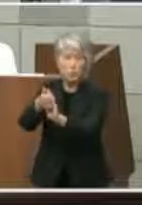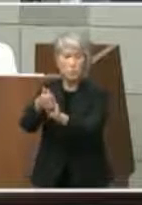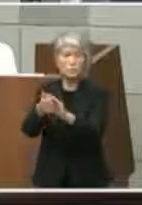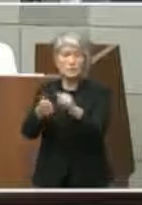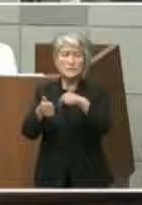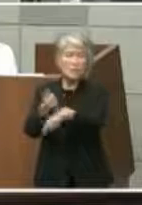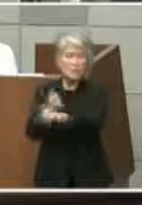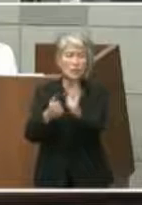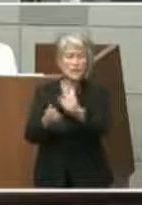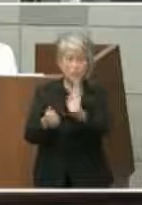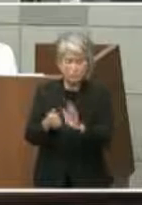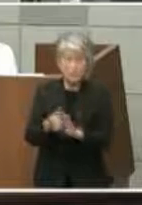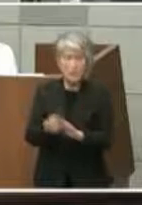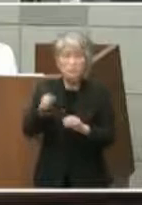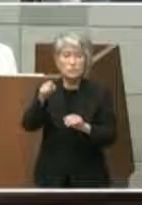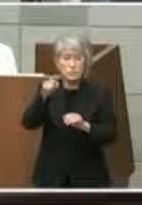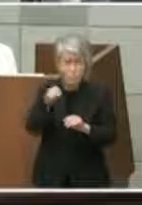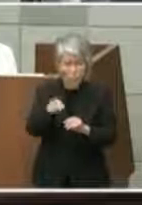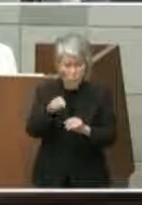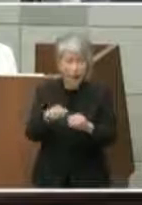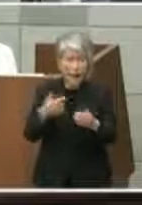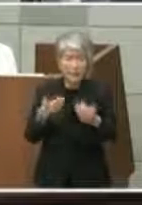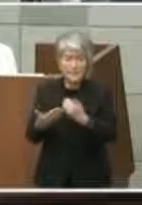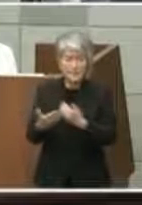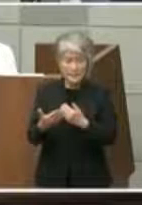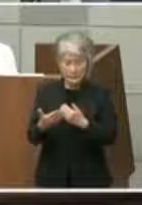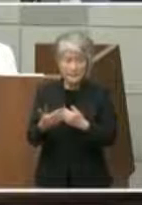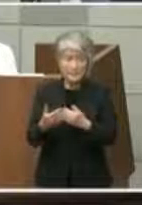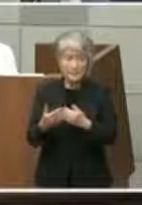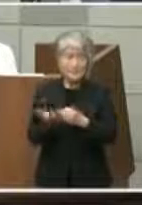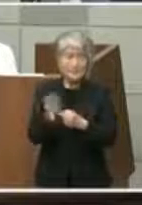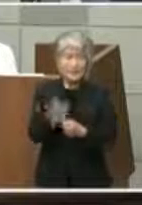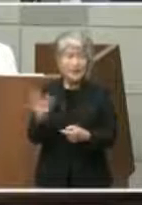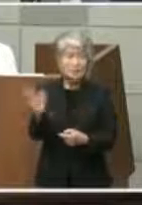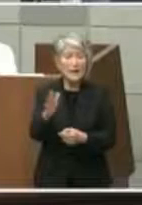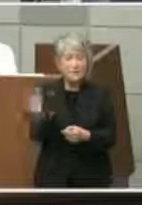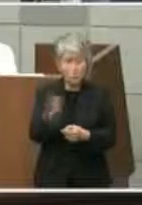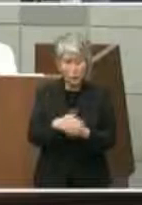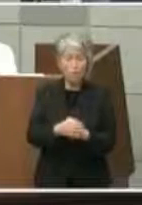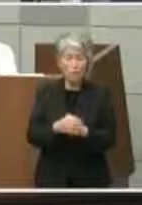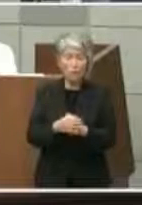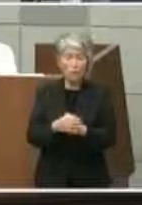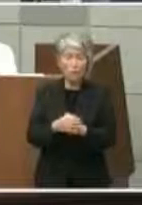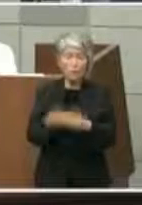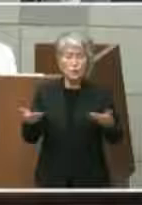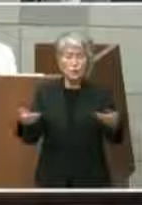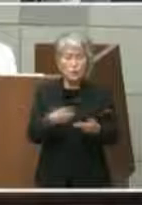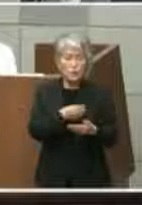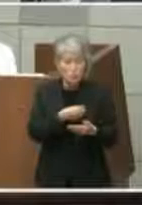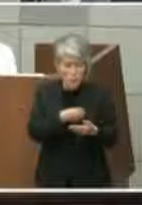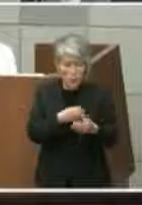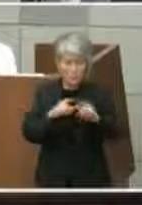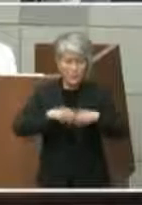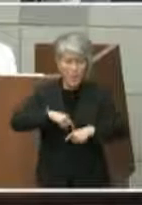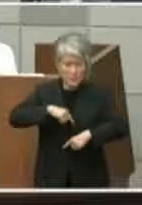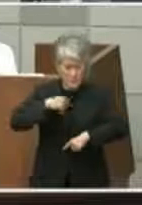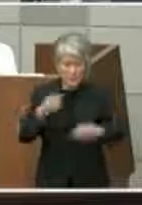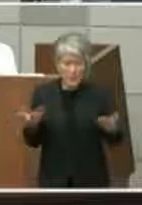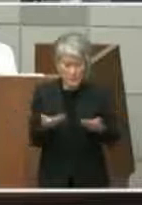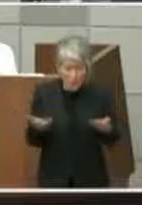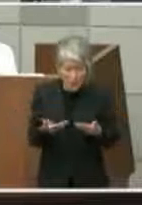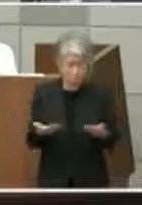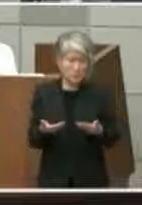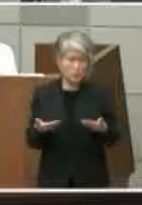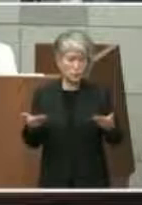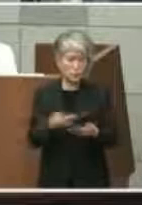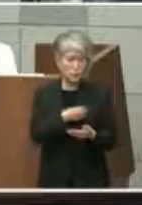て、ここがはっきりしてないと、この間の百条委員会の議論で全部なんか職員の皆さんが、真面目に働いている職員の皆さんになんか悪